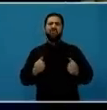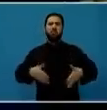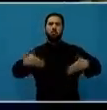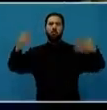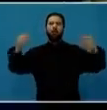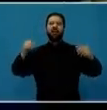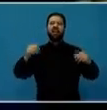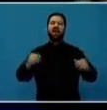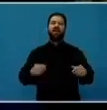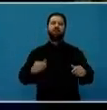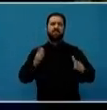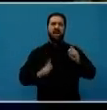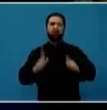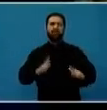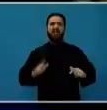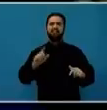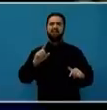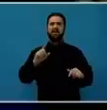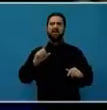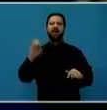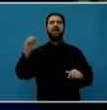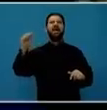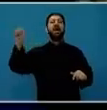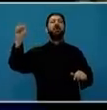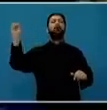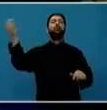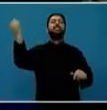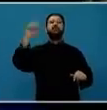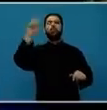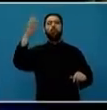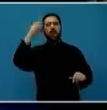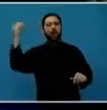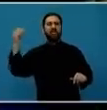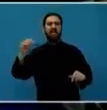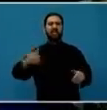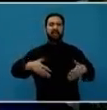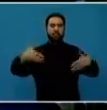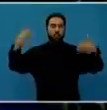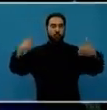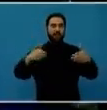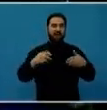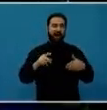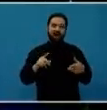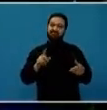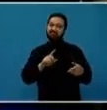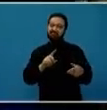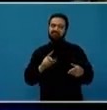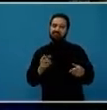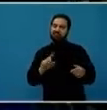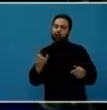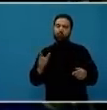că Dumnezeu nu ne-a uitat. Pentru că se poate întâmpla ca acea bucurie să ne transforme pe noi și să nu mai avem o anumită legătură firească cu